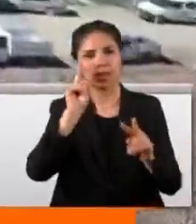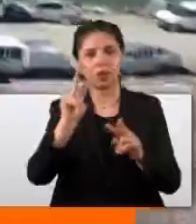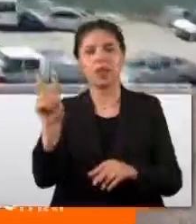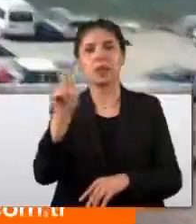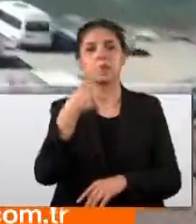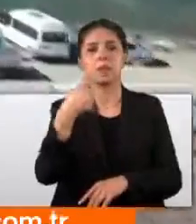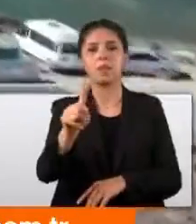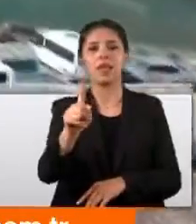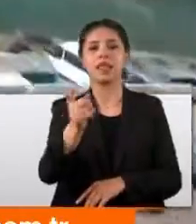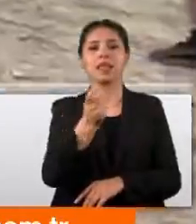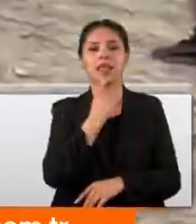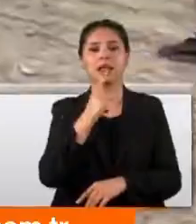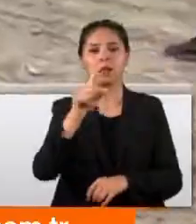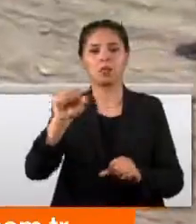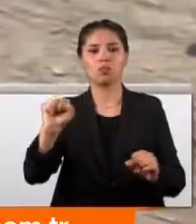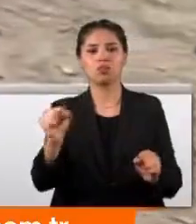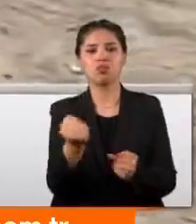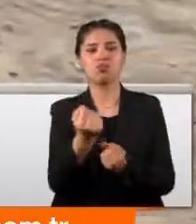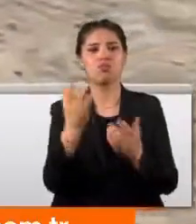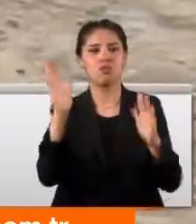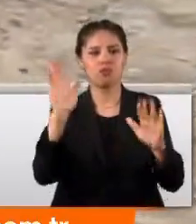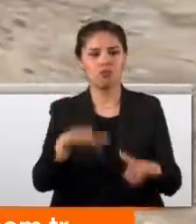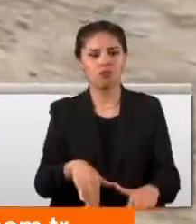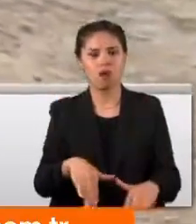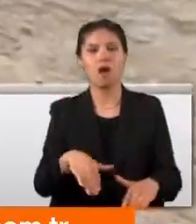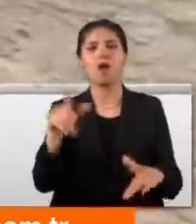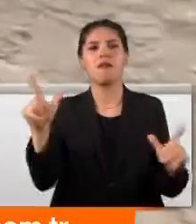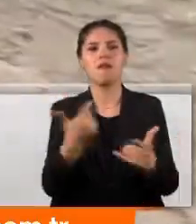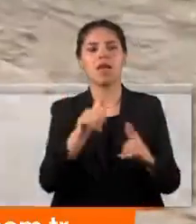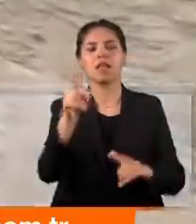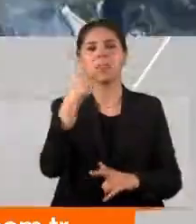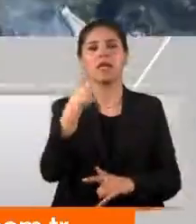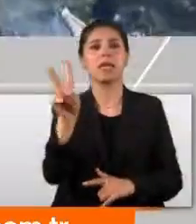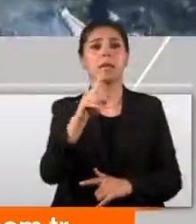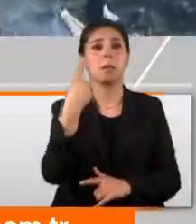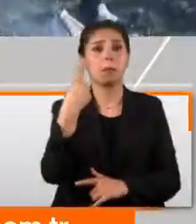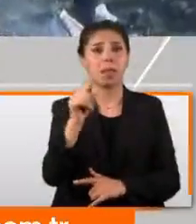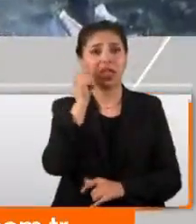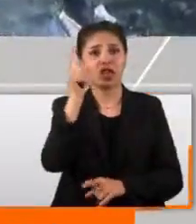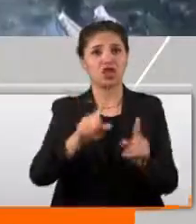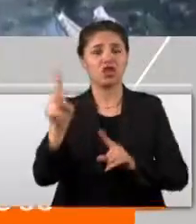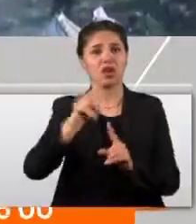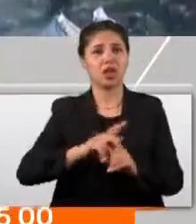oluştuların olduğu bölgede düzenlenen festivale yaklaşık 20 bin kişi katıldı